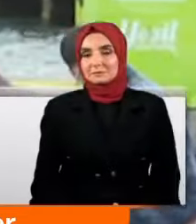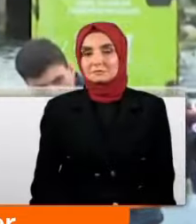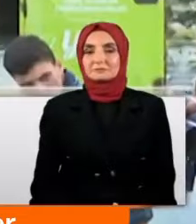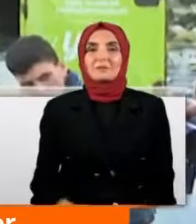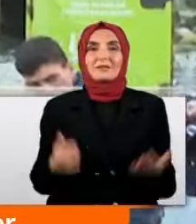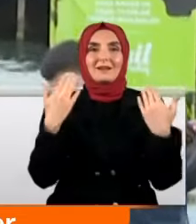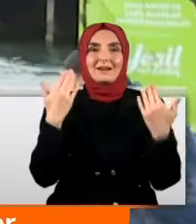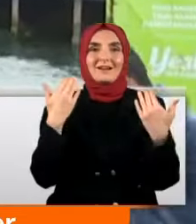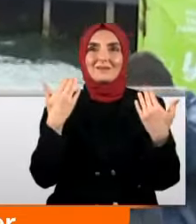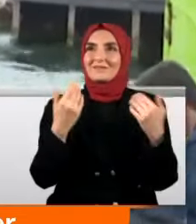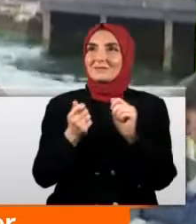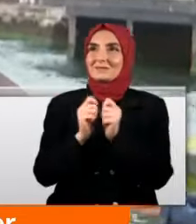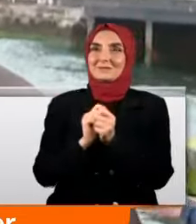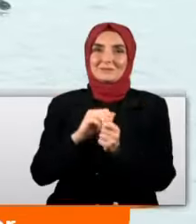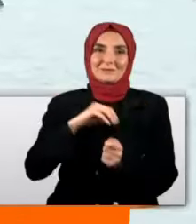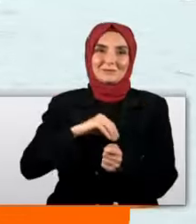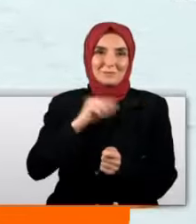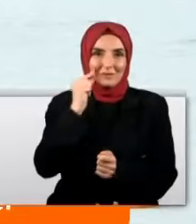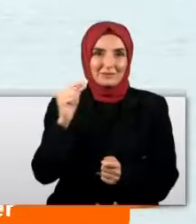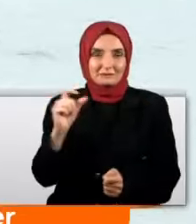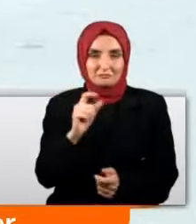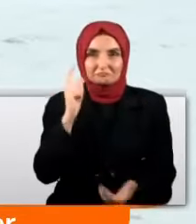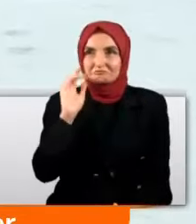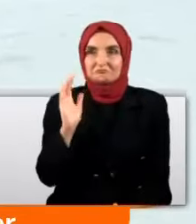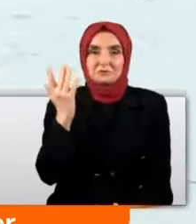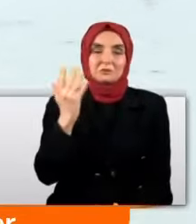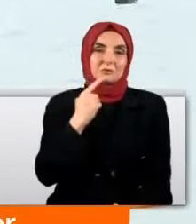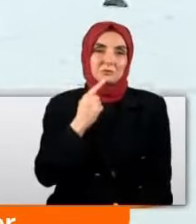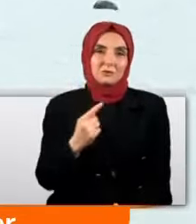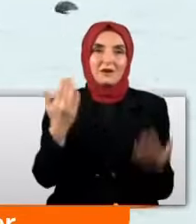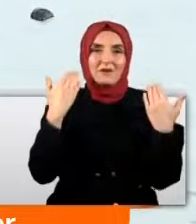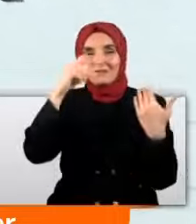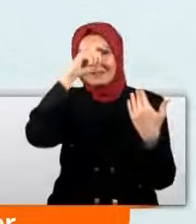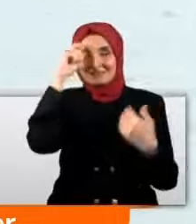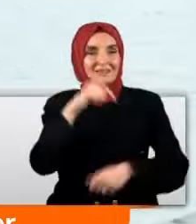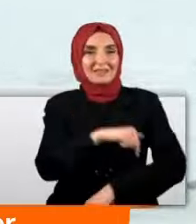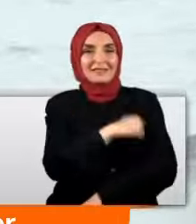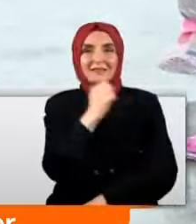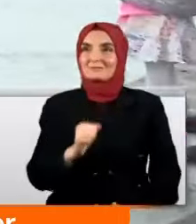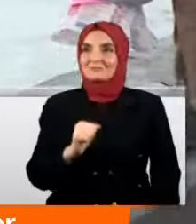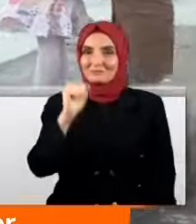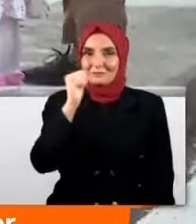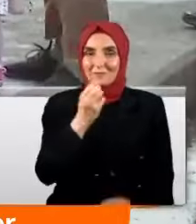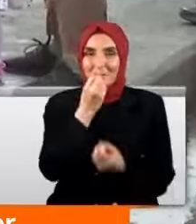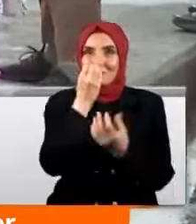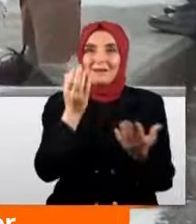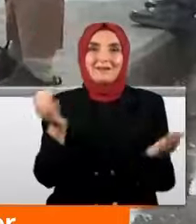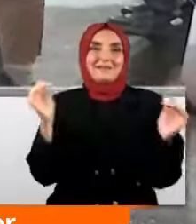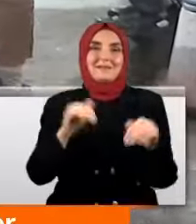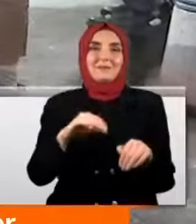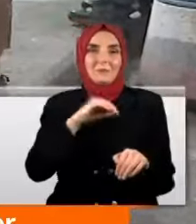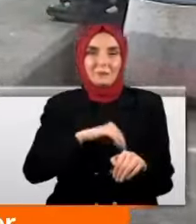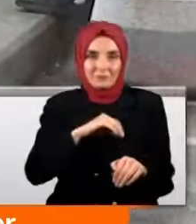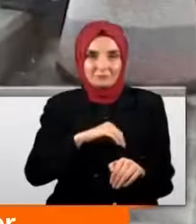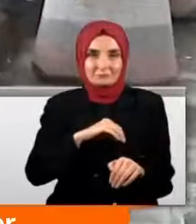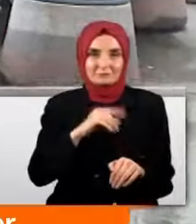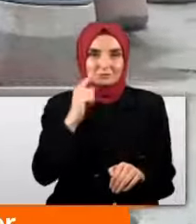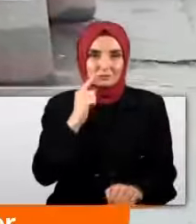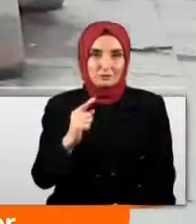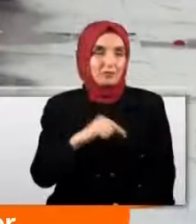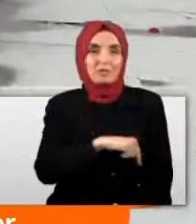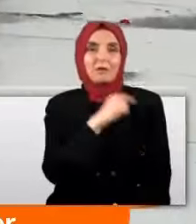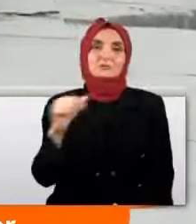de şaşırtıyor yani. Tam hava sıcaklıkları arttı, bahar geldi derken derecelerde düşüşler meydana geldi. Haliyle